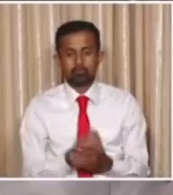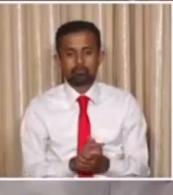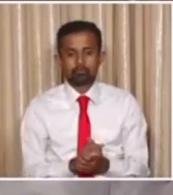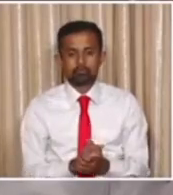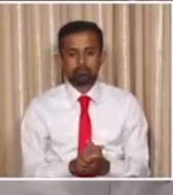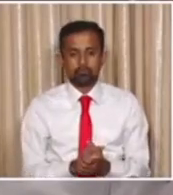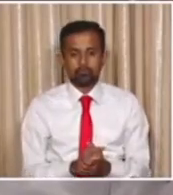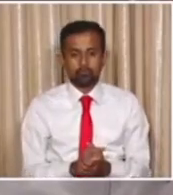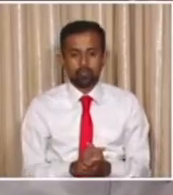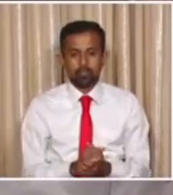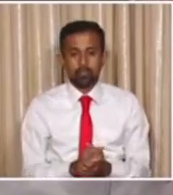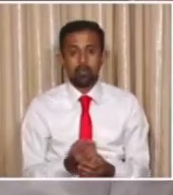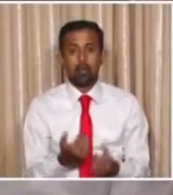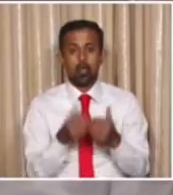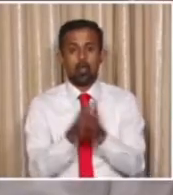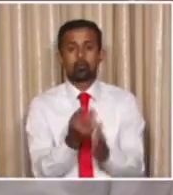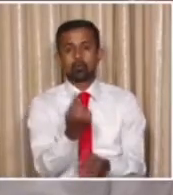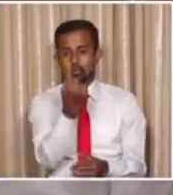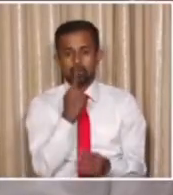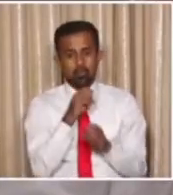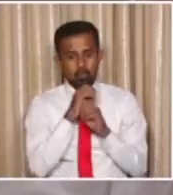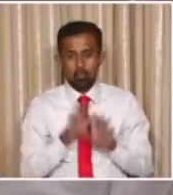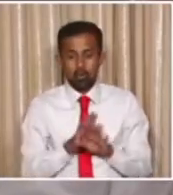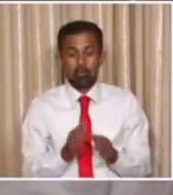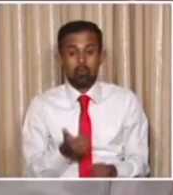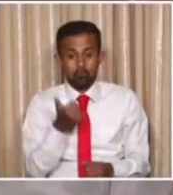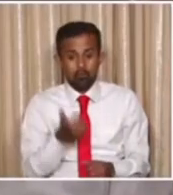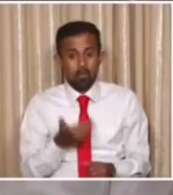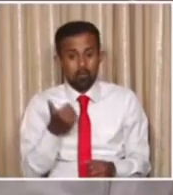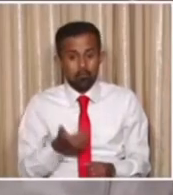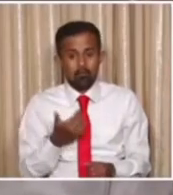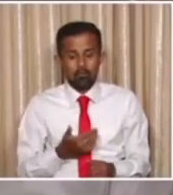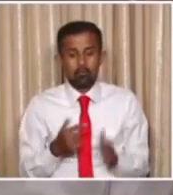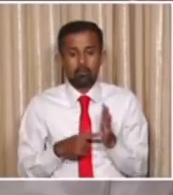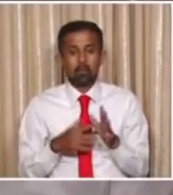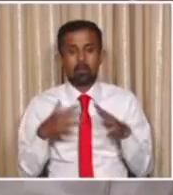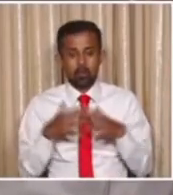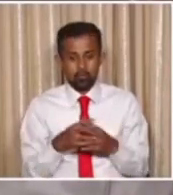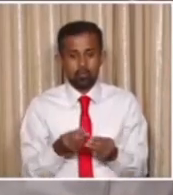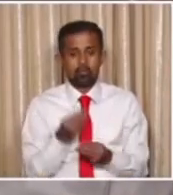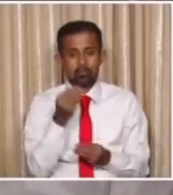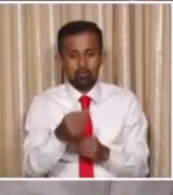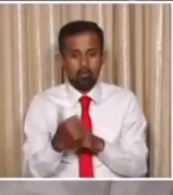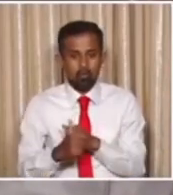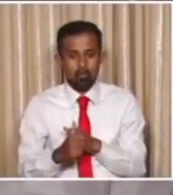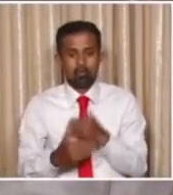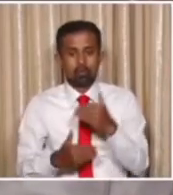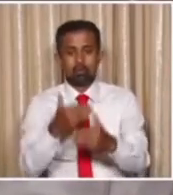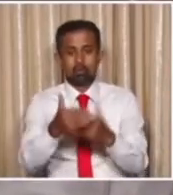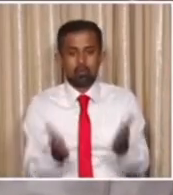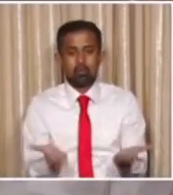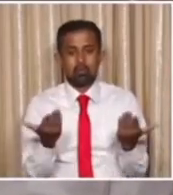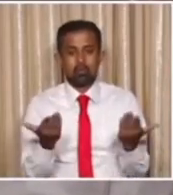මේ එහෙන් කියන හැම කොන්දේසියක්ම කරනව නෙමෙයි. නමුත් කළ යුතුවේ වටික අපි නීති ගෙනල්ලා නීති සම්පාදනය කළා ඉස්සරහටත් යන්න